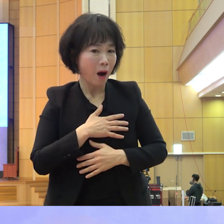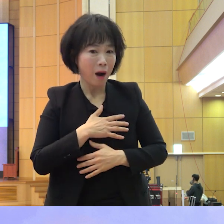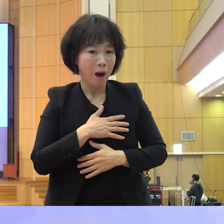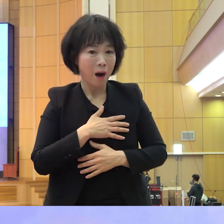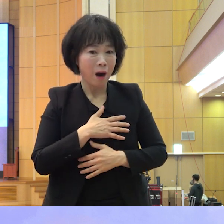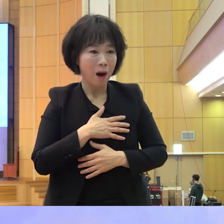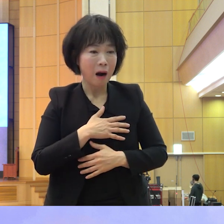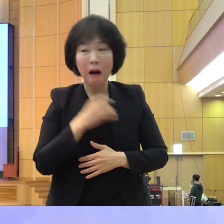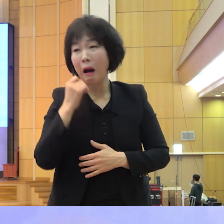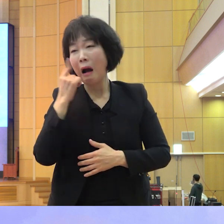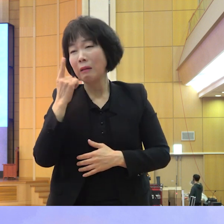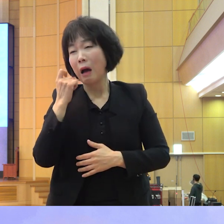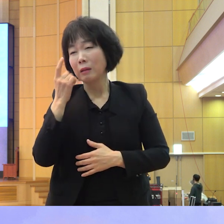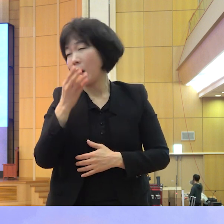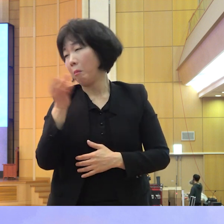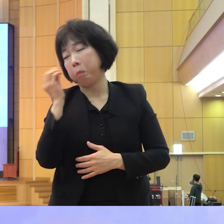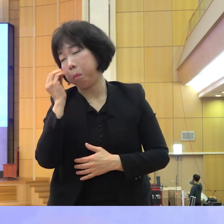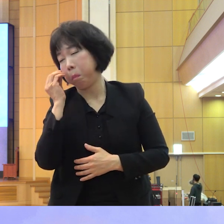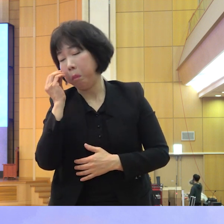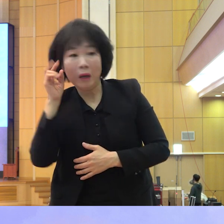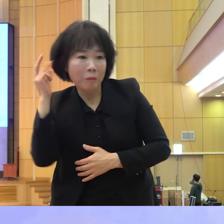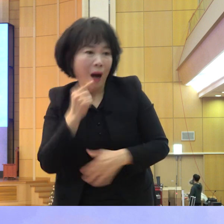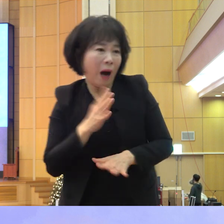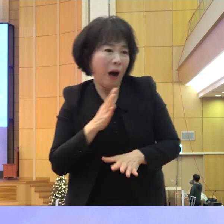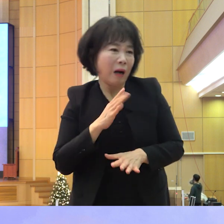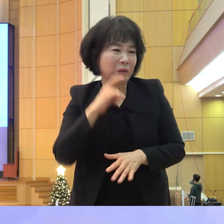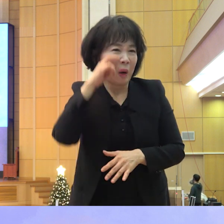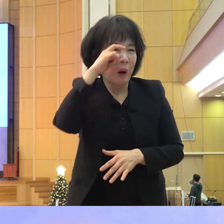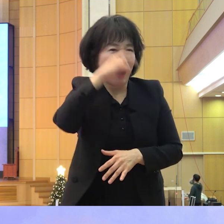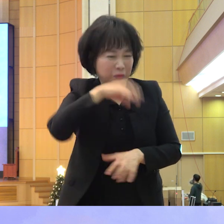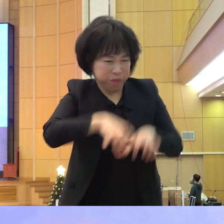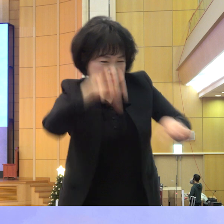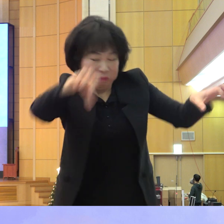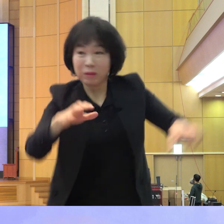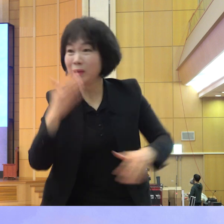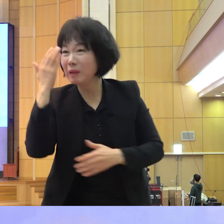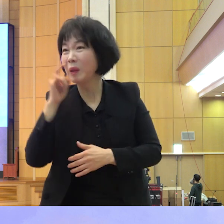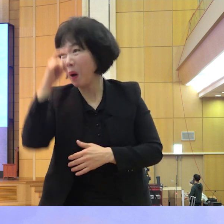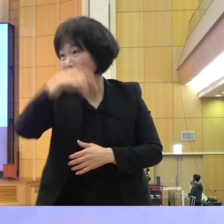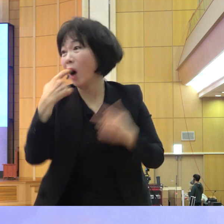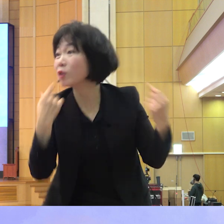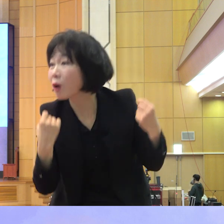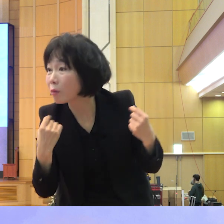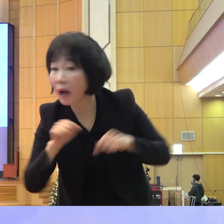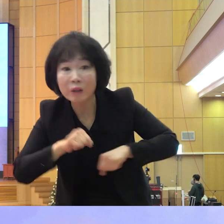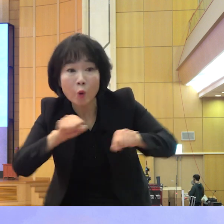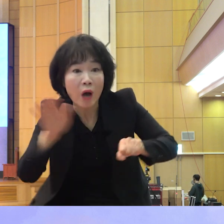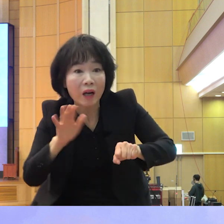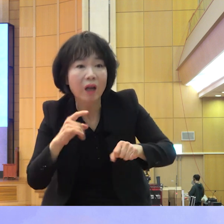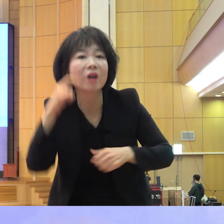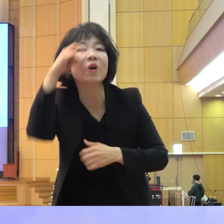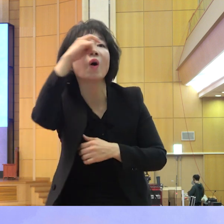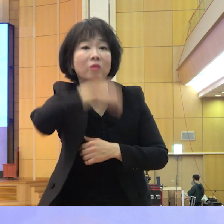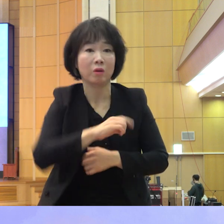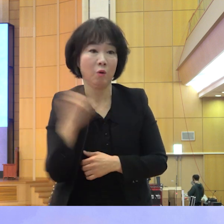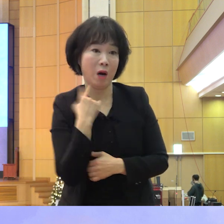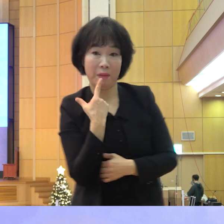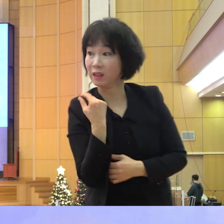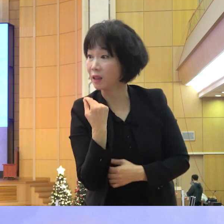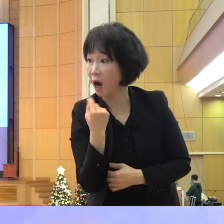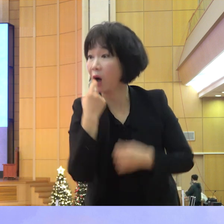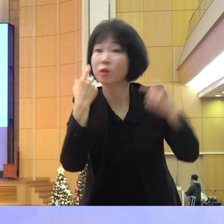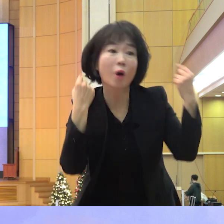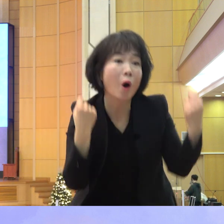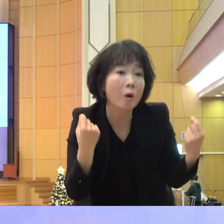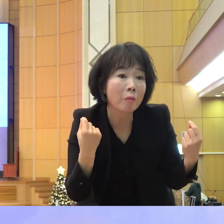한 달 있다 가봐. 집이 왠지 먼지도 앉아있고 더러워져 있어. 더러워지게 돼